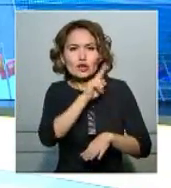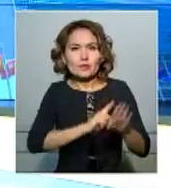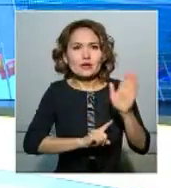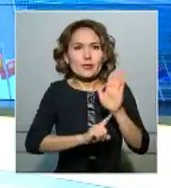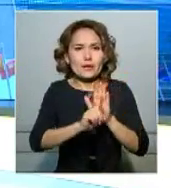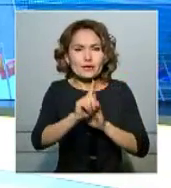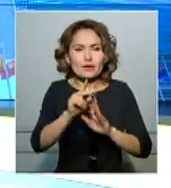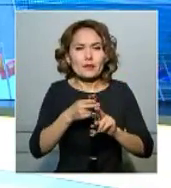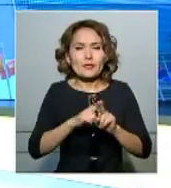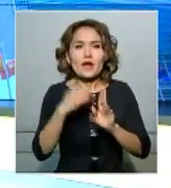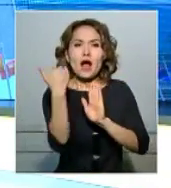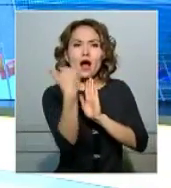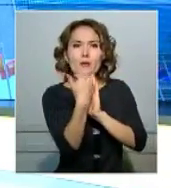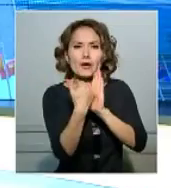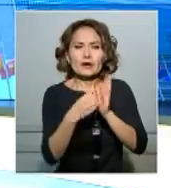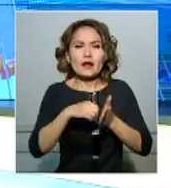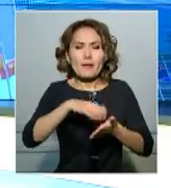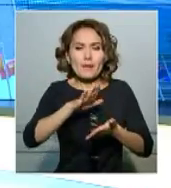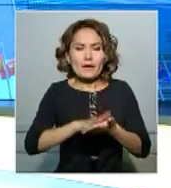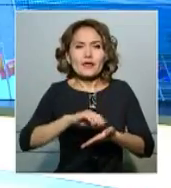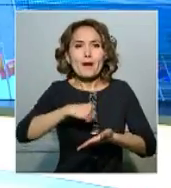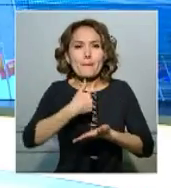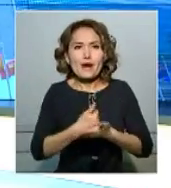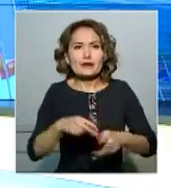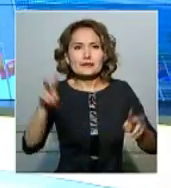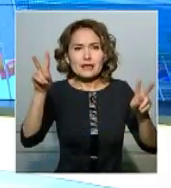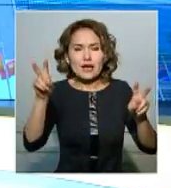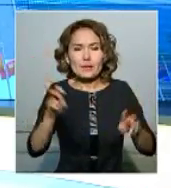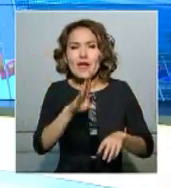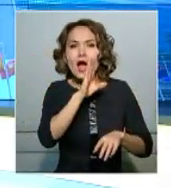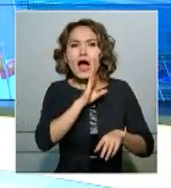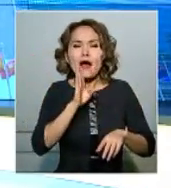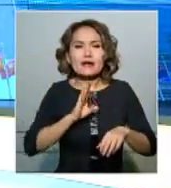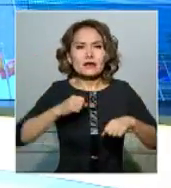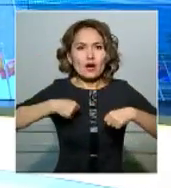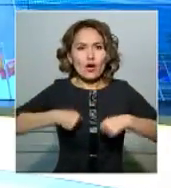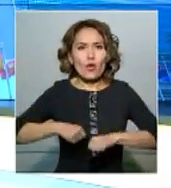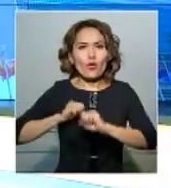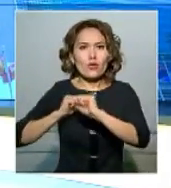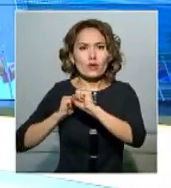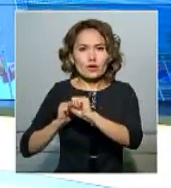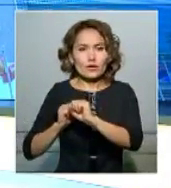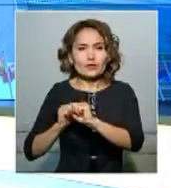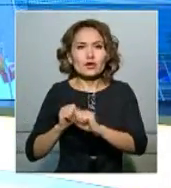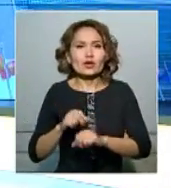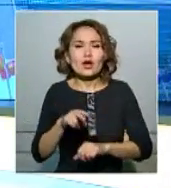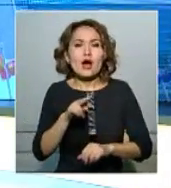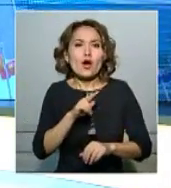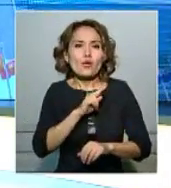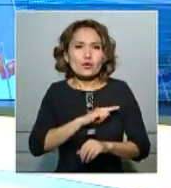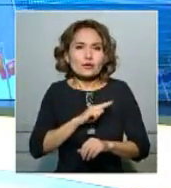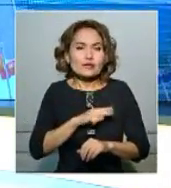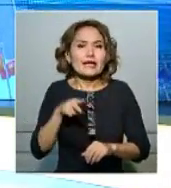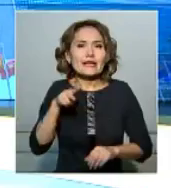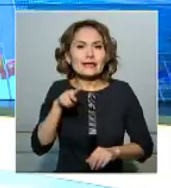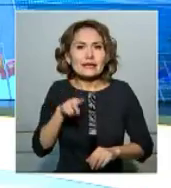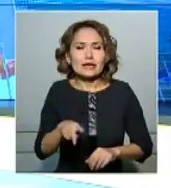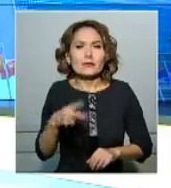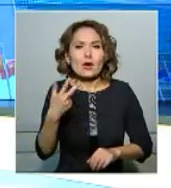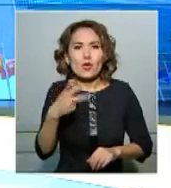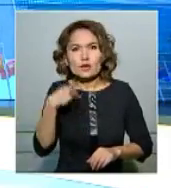бастады. Күн тәртібіндегі басты тақырып гендерлік теңдік, әйелдер құқығын қорғау және олардың мүмкіндіктерін арттыру